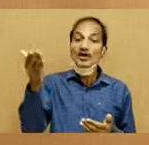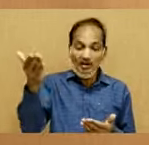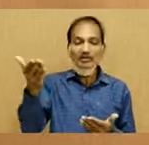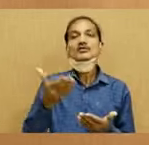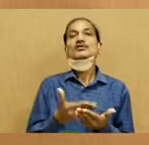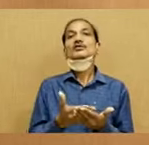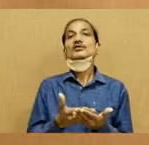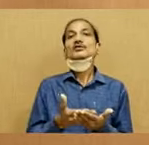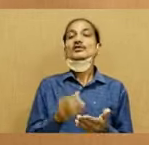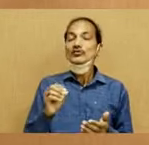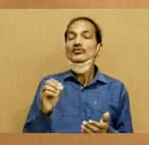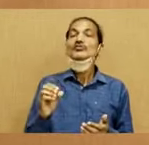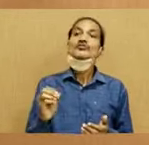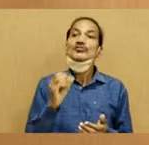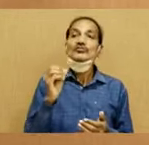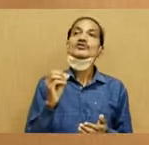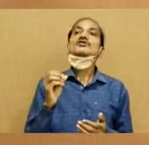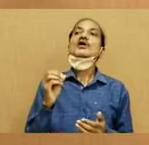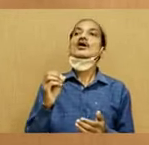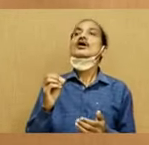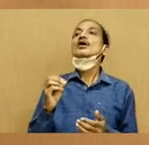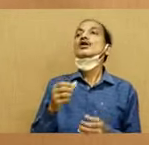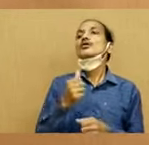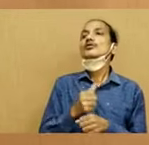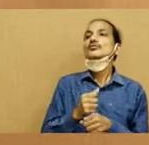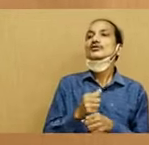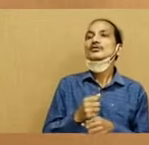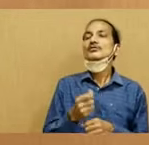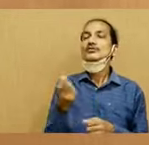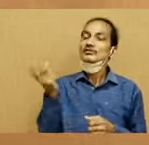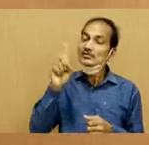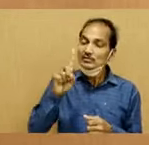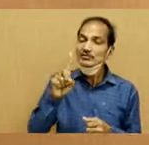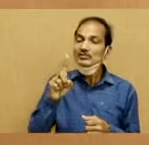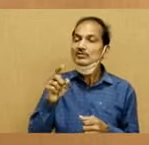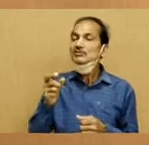ସରକାରଙ୍କ ନିର୍ଦ୍ଦେଶ ଅନୁଯାୟୀ ଯେକୌଣସି କରୋନା ସଂକ୍ରମିତ ବ୍ୟକ୍ତି